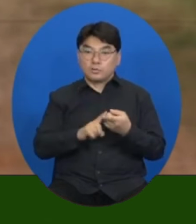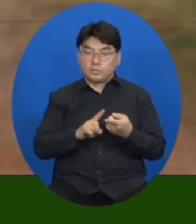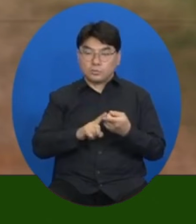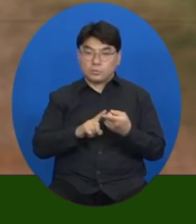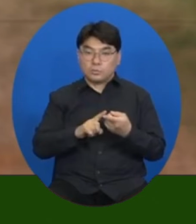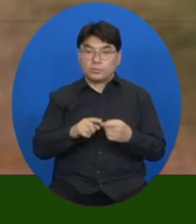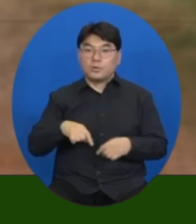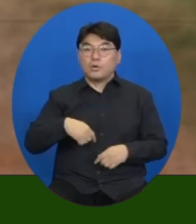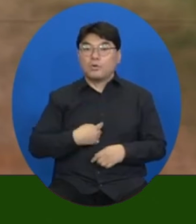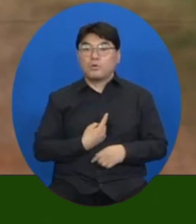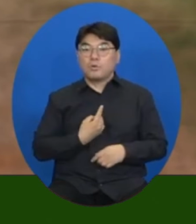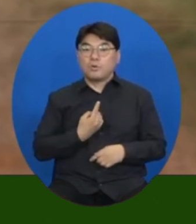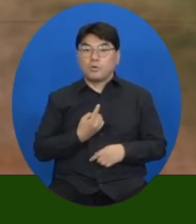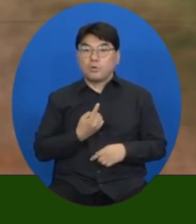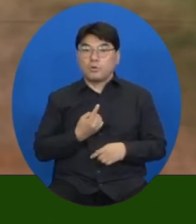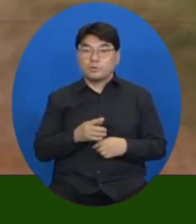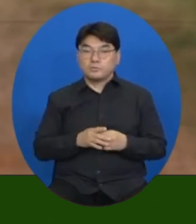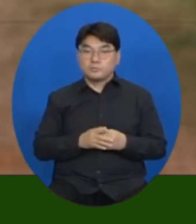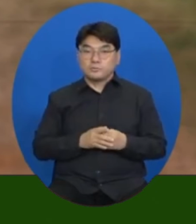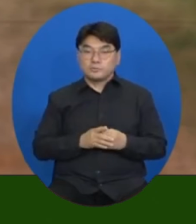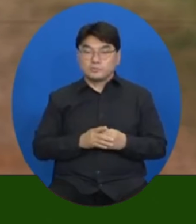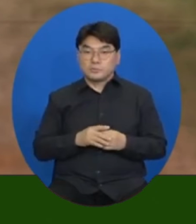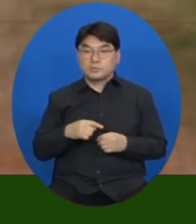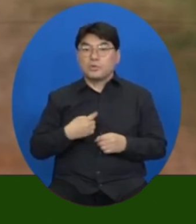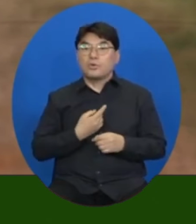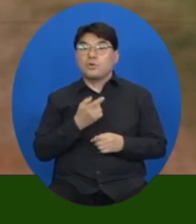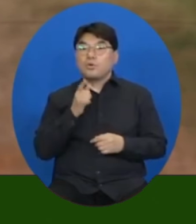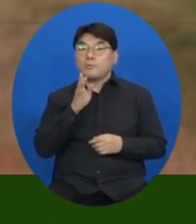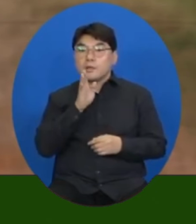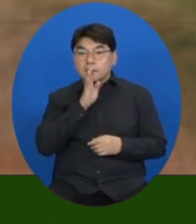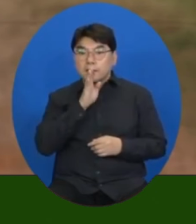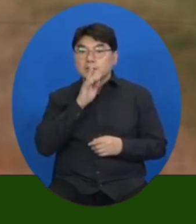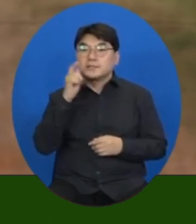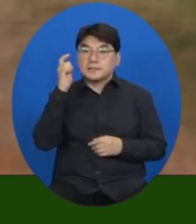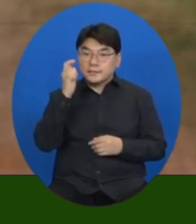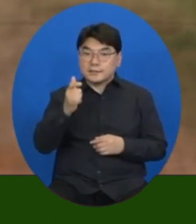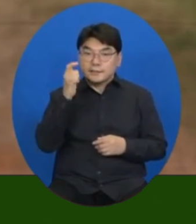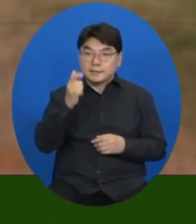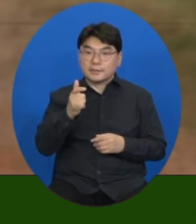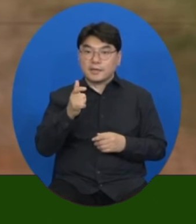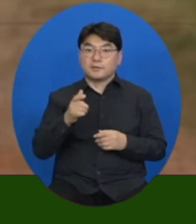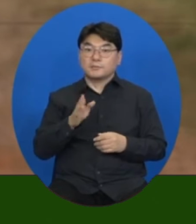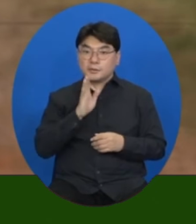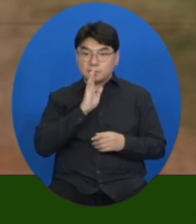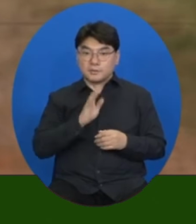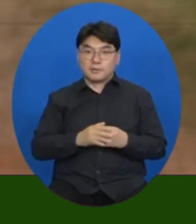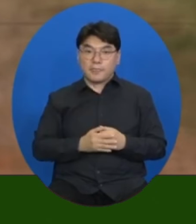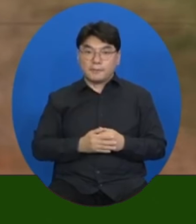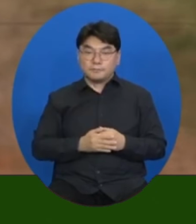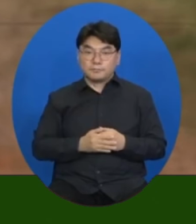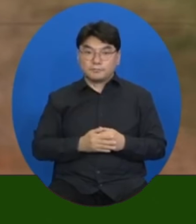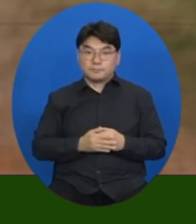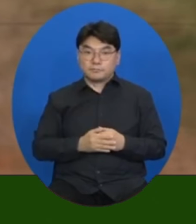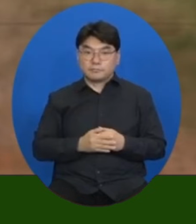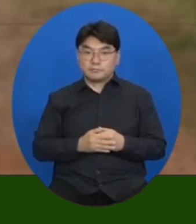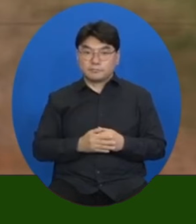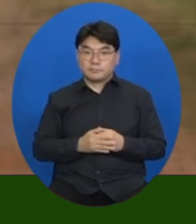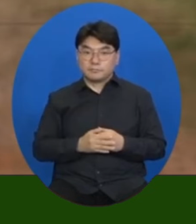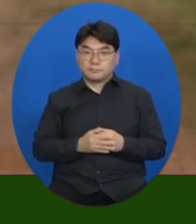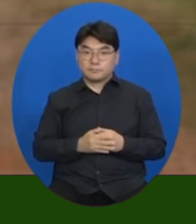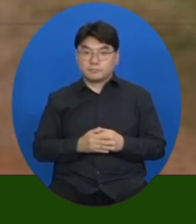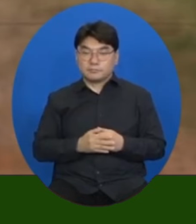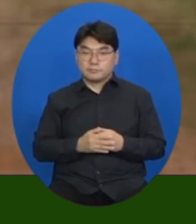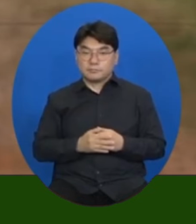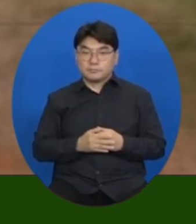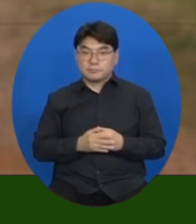모든 종교는 다 길이 통해 아고 하는 주장은 그것을 믿지 않은 이들을 배제하는 것입니다 그것도